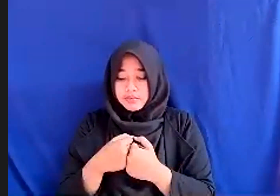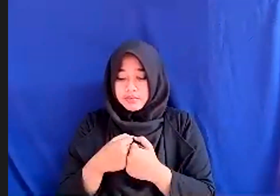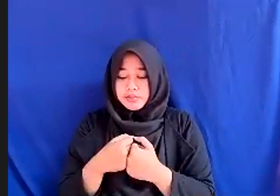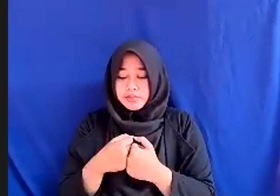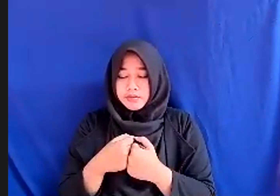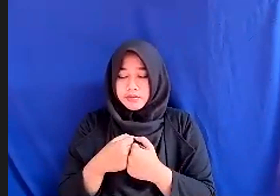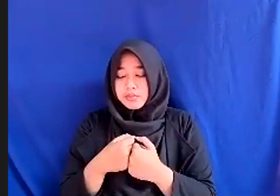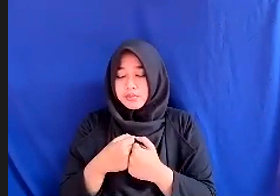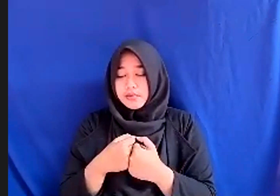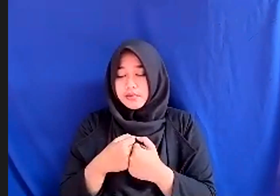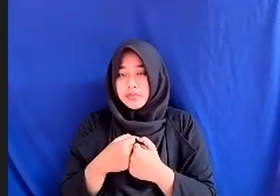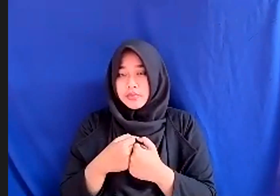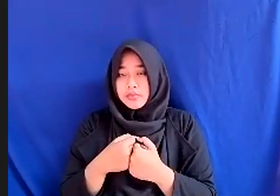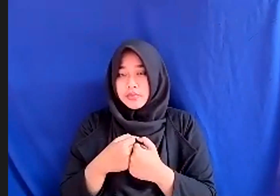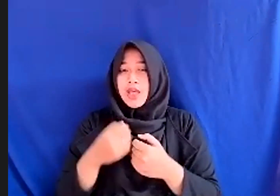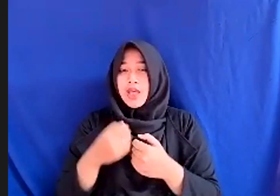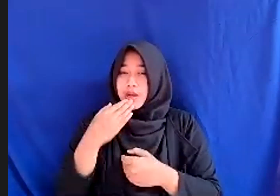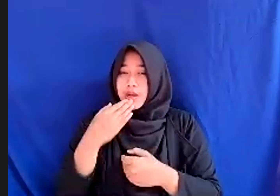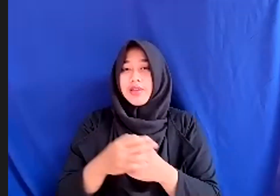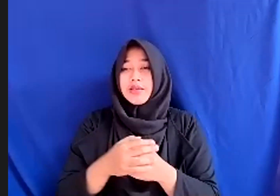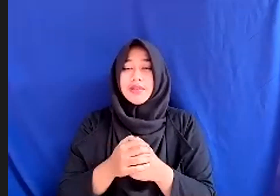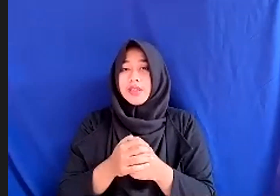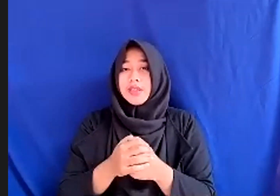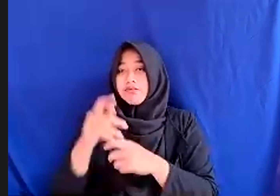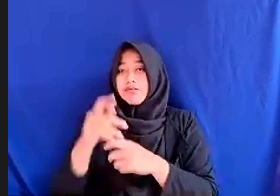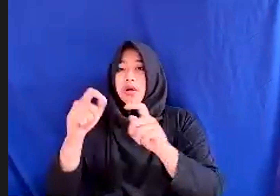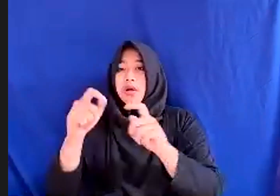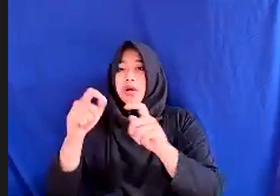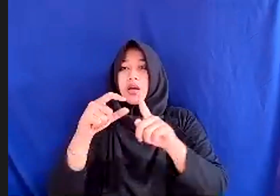terima kasih sekali Prof. Adi Ningsih